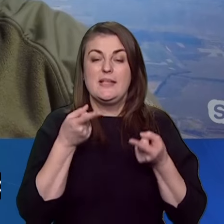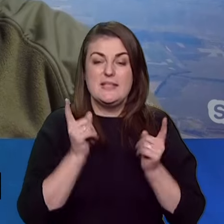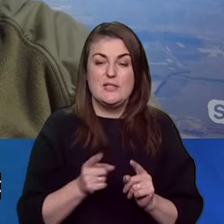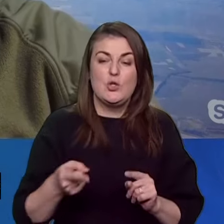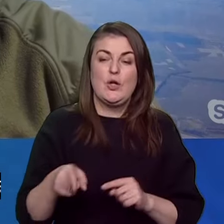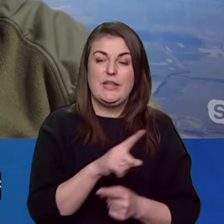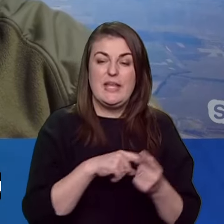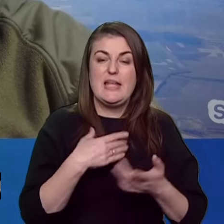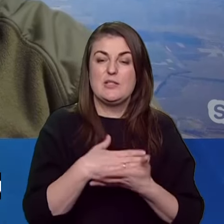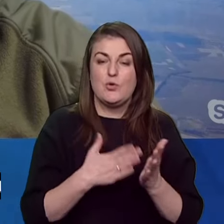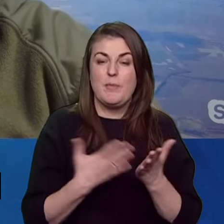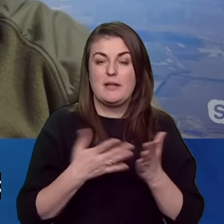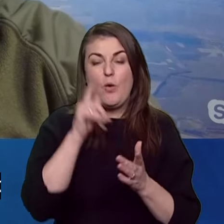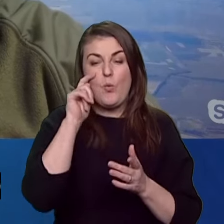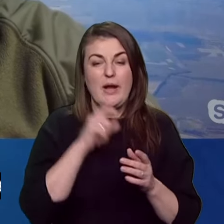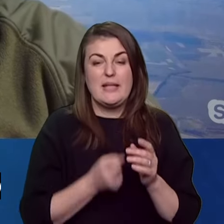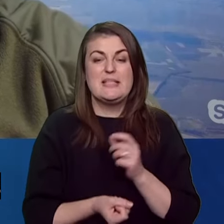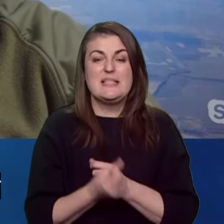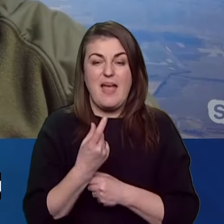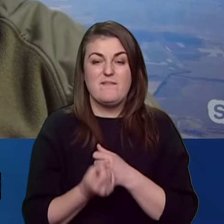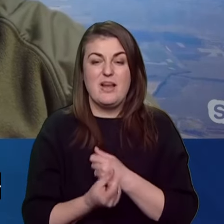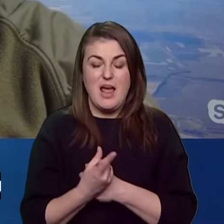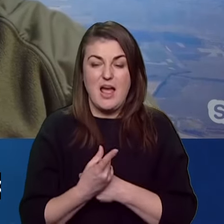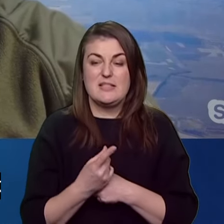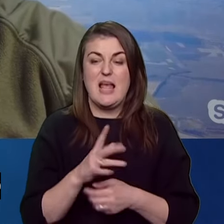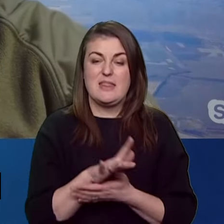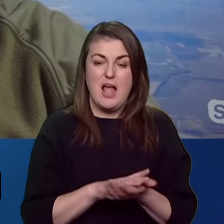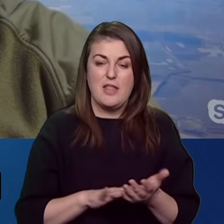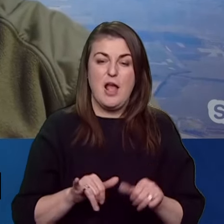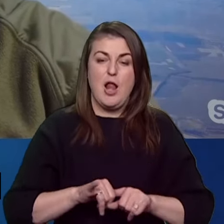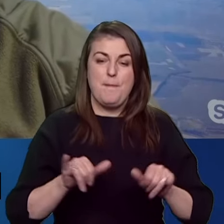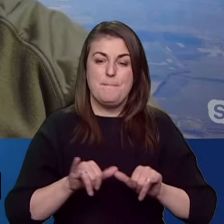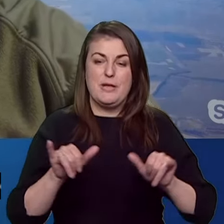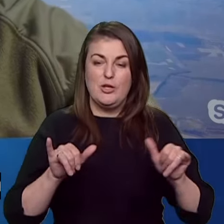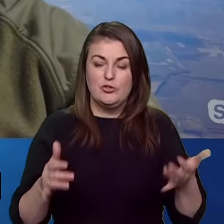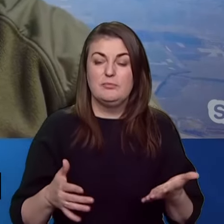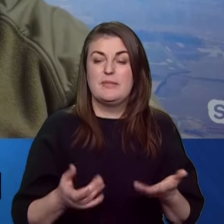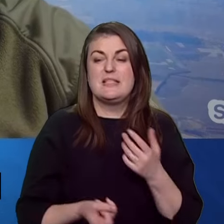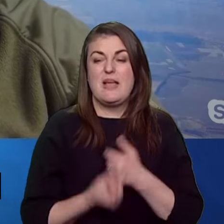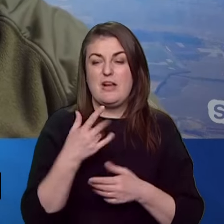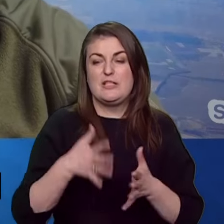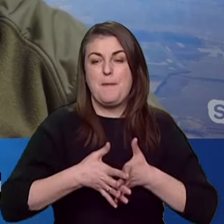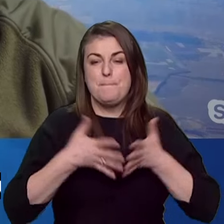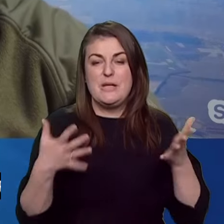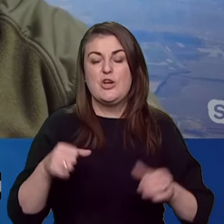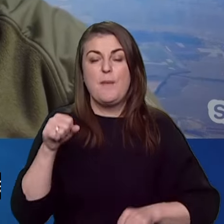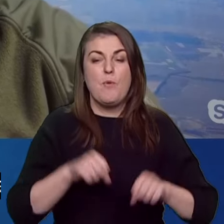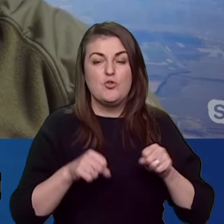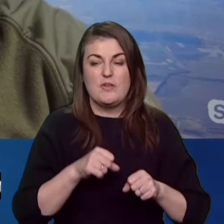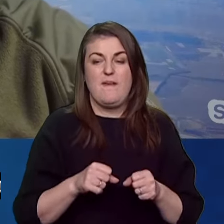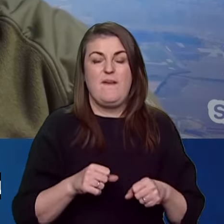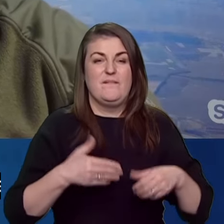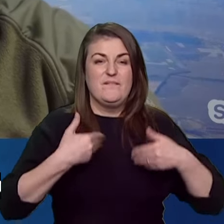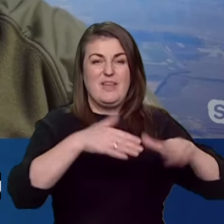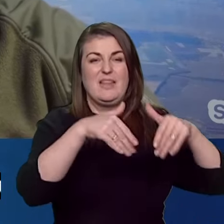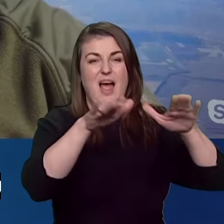ті інструменти, які в Україні з'являються, дедалі більше їх, з'являється більше можливостей